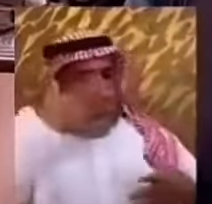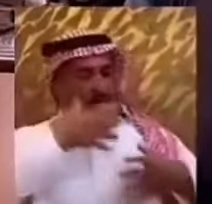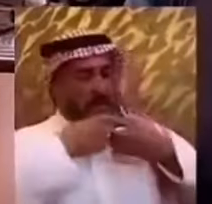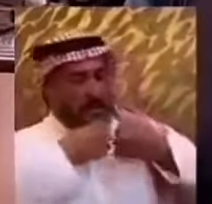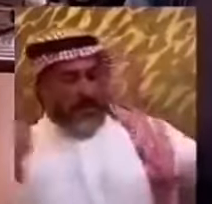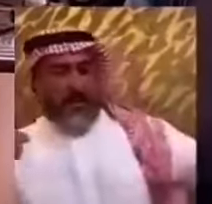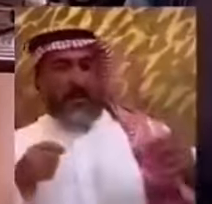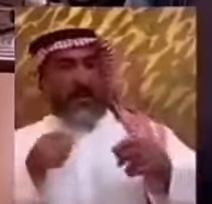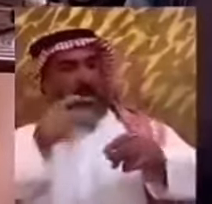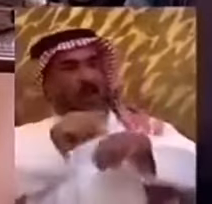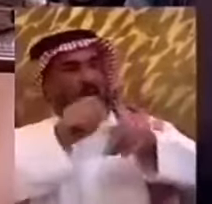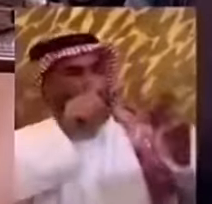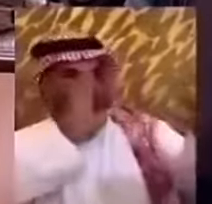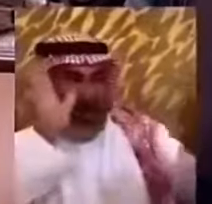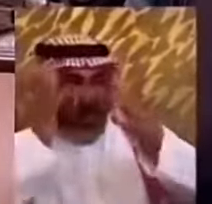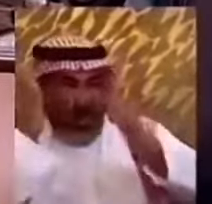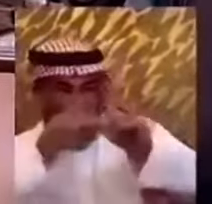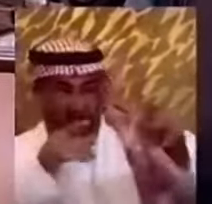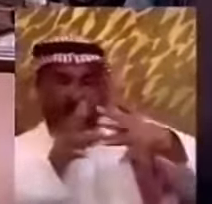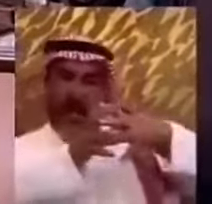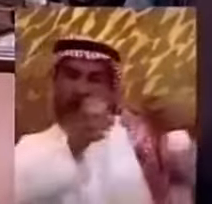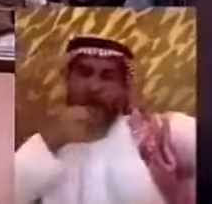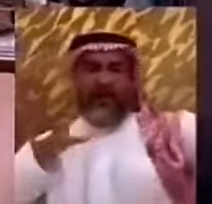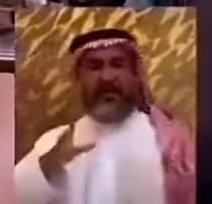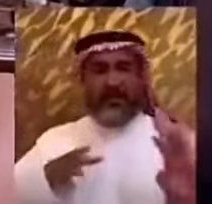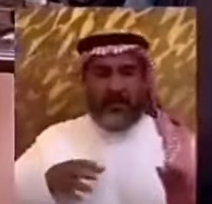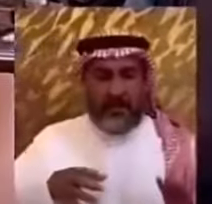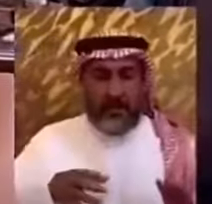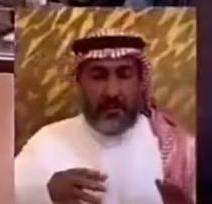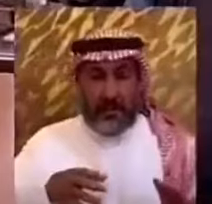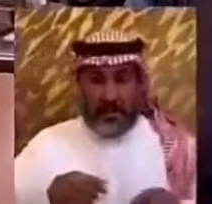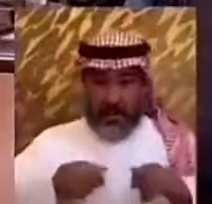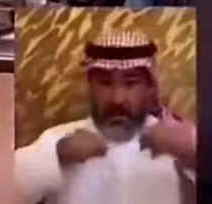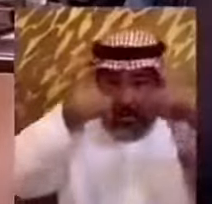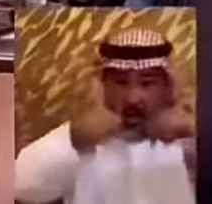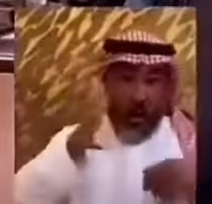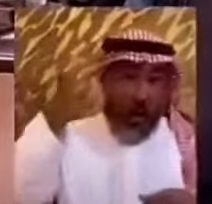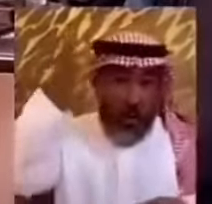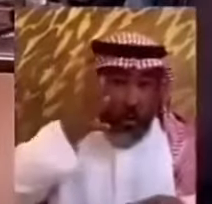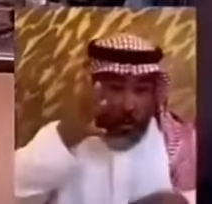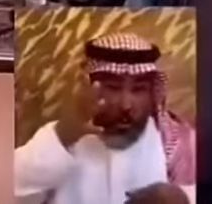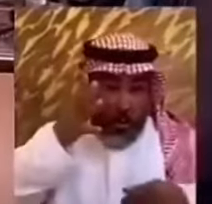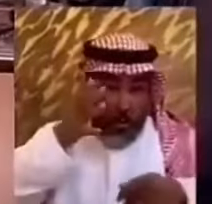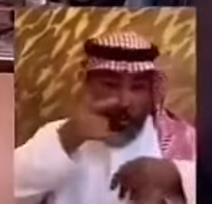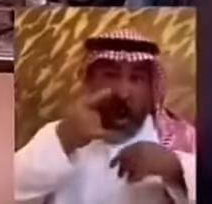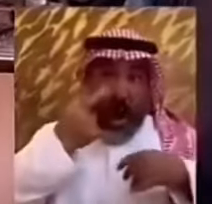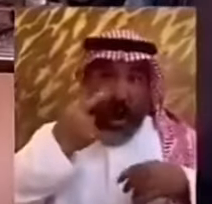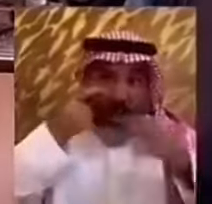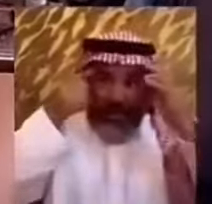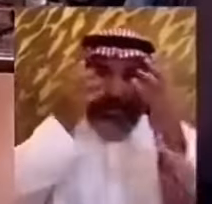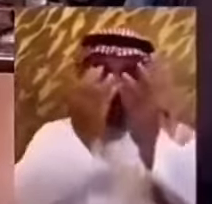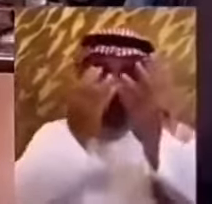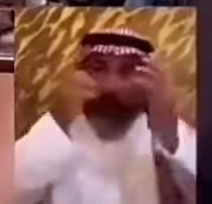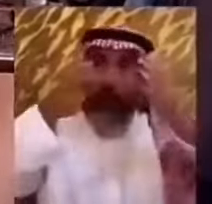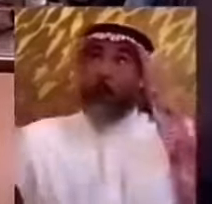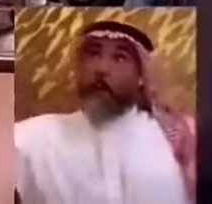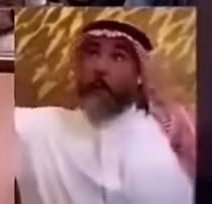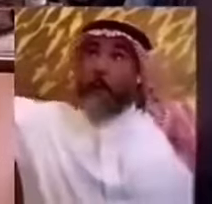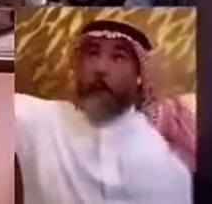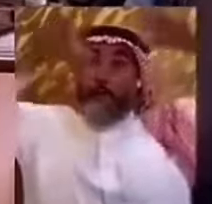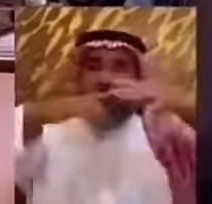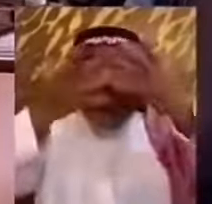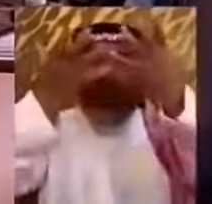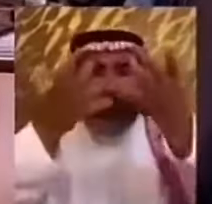حتى الأشخاص اللي يغثونك. فهموم الدنيا كبيرة ورأسك صغير ما يقدر يتحمل كل